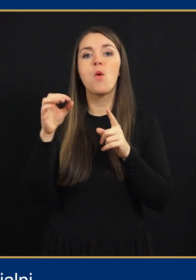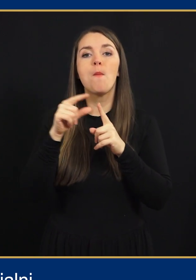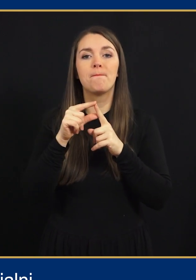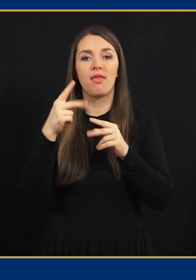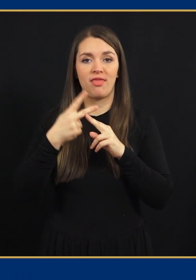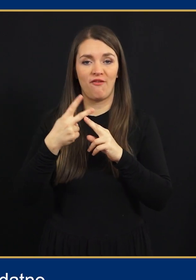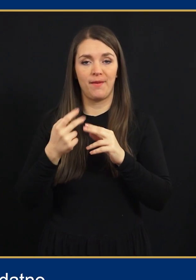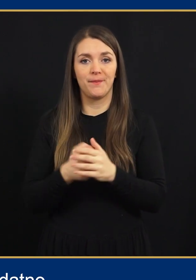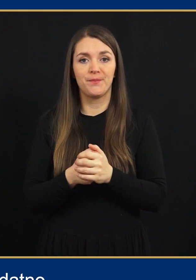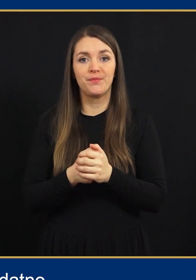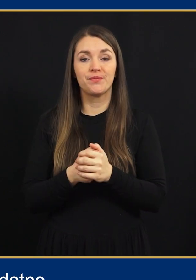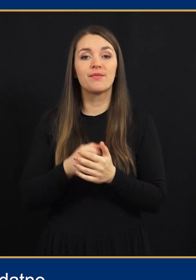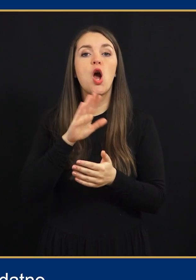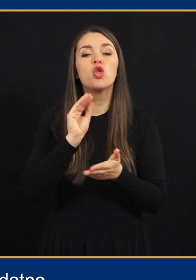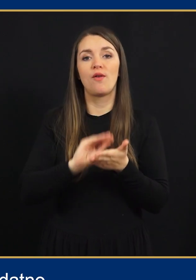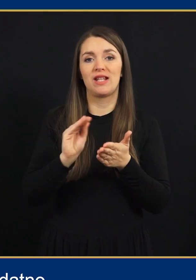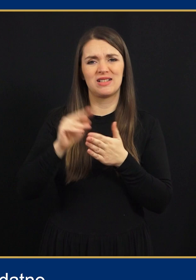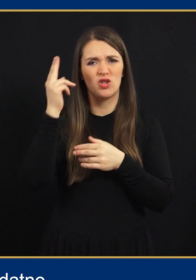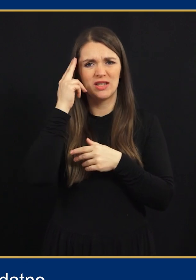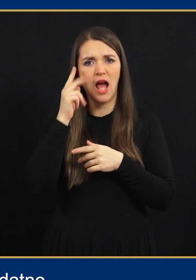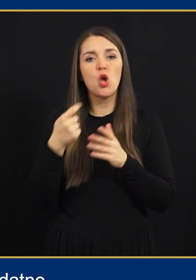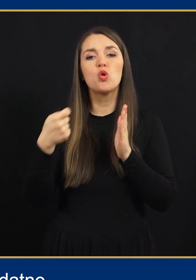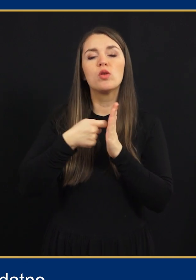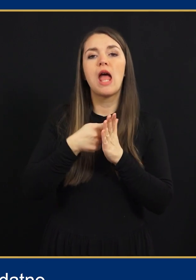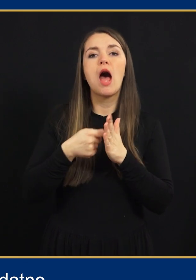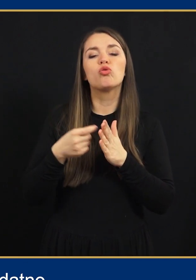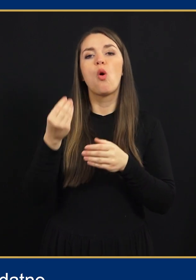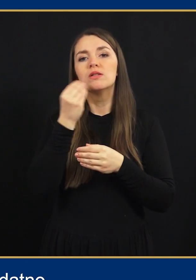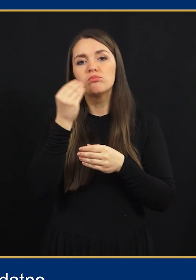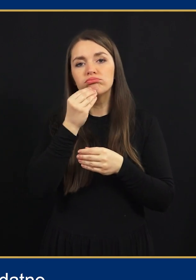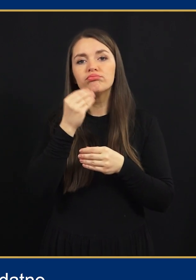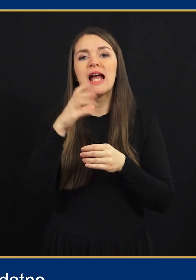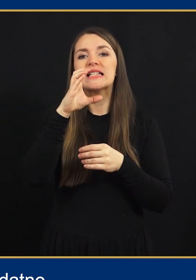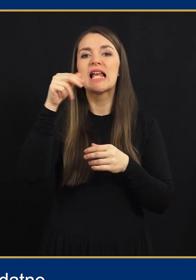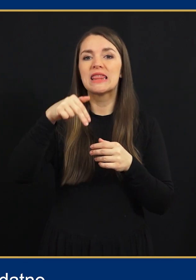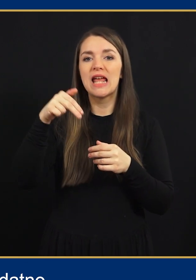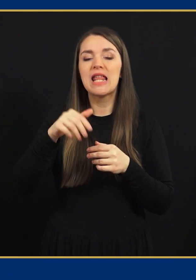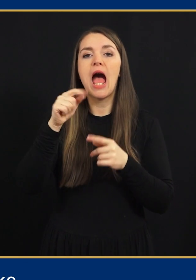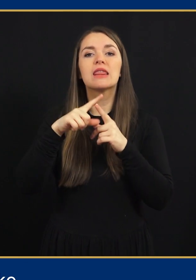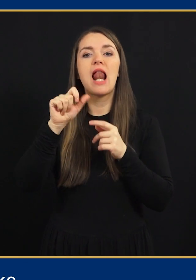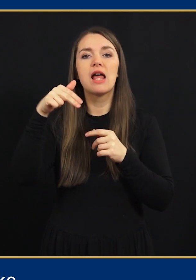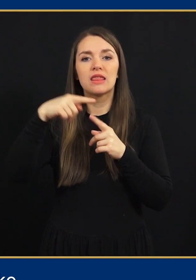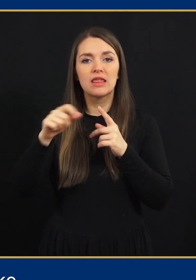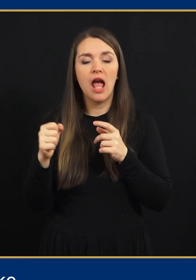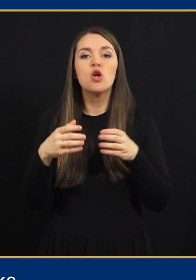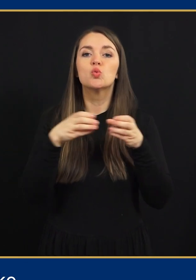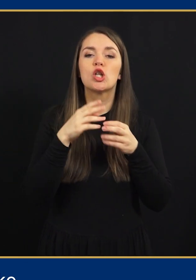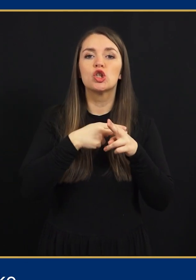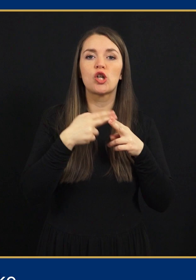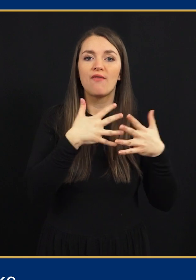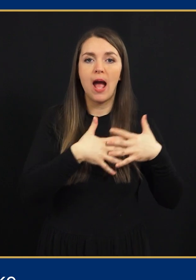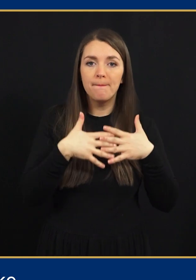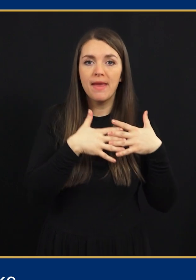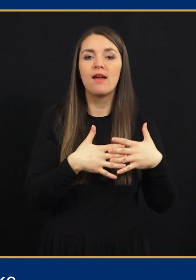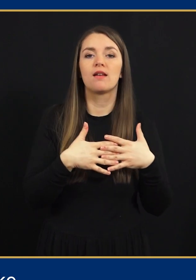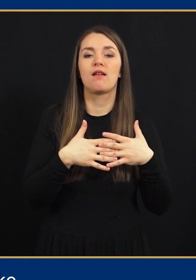TV. Svoje novinarsko znanje je dodatno izpopolnjevala na CNN v Atlanti, v Združenih državah